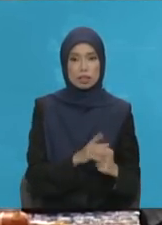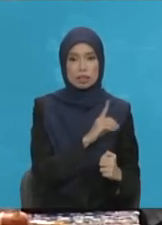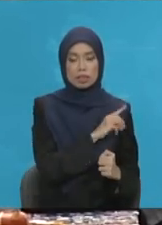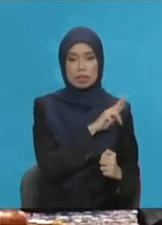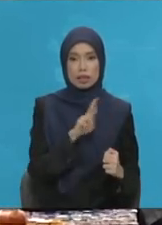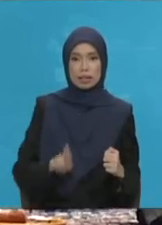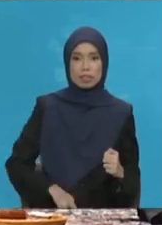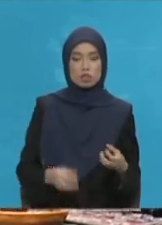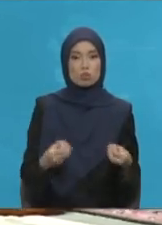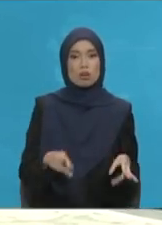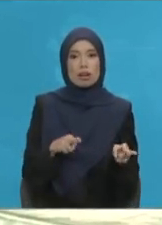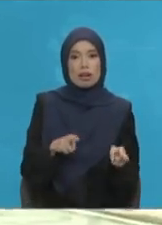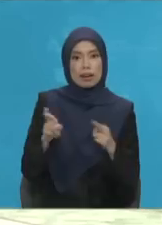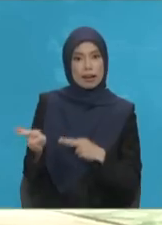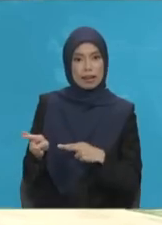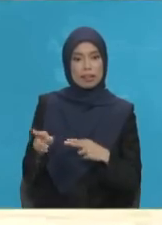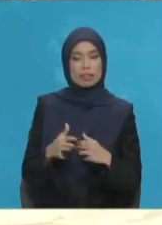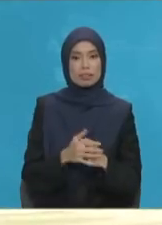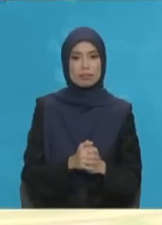telah siap sedia